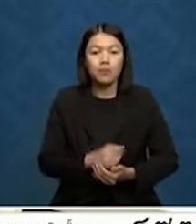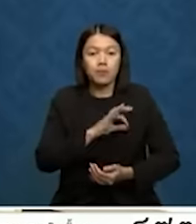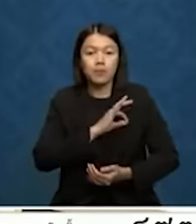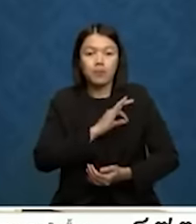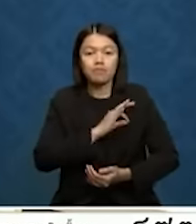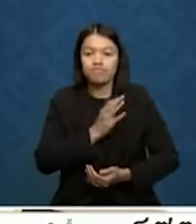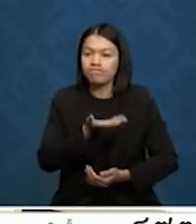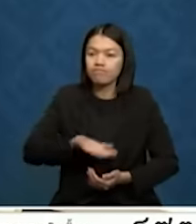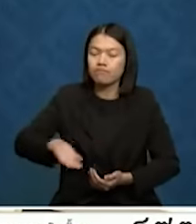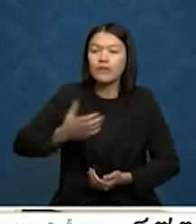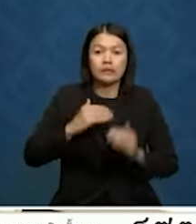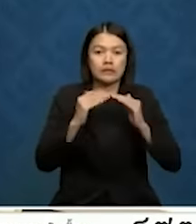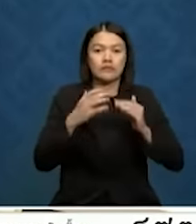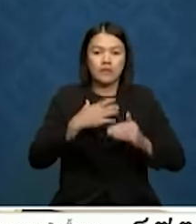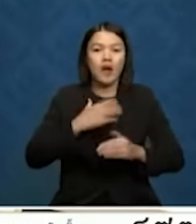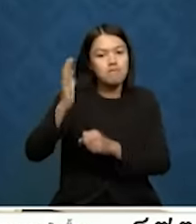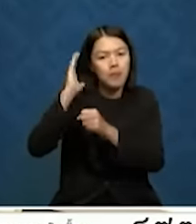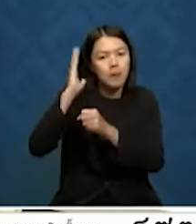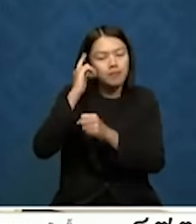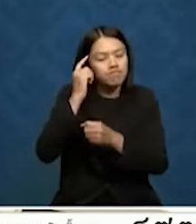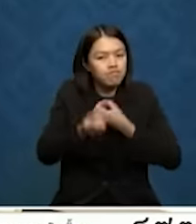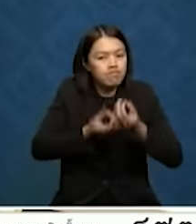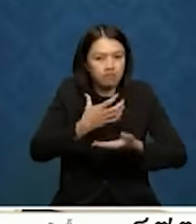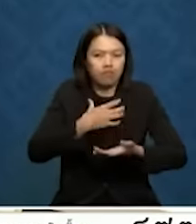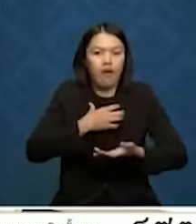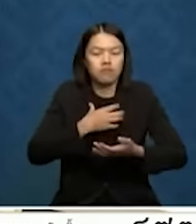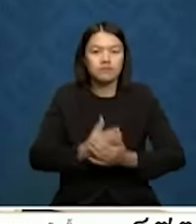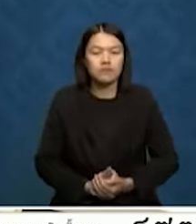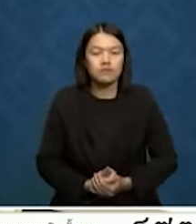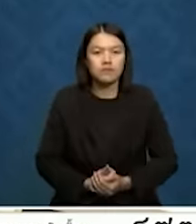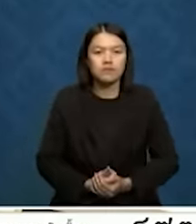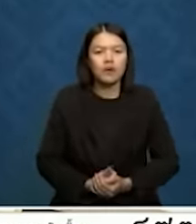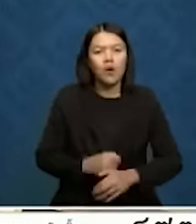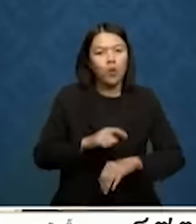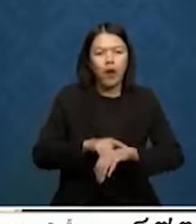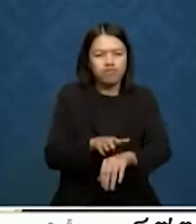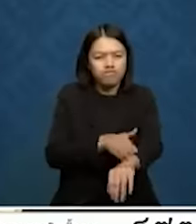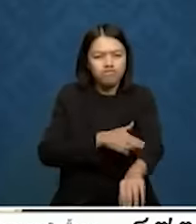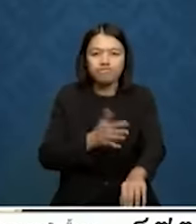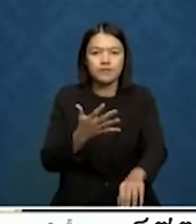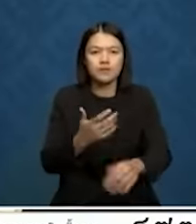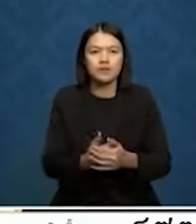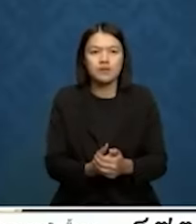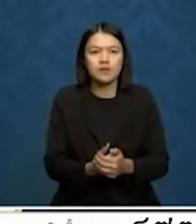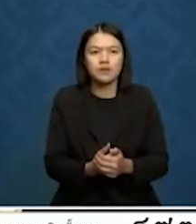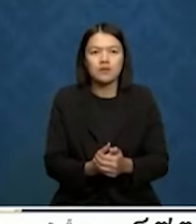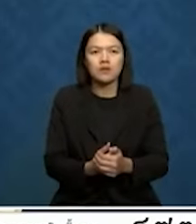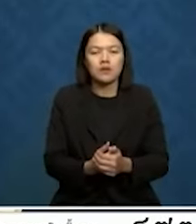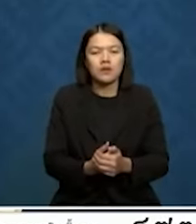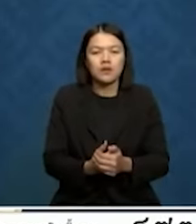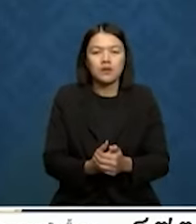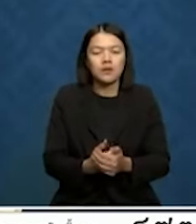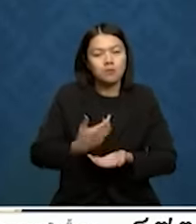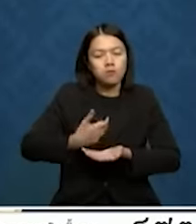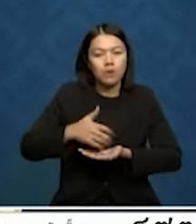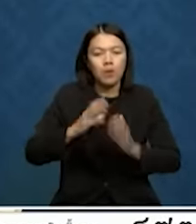องเนี่ยก็น่าจะมีสิทธิ์ที่จะอภิปรายให้ความเห็นแล้วก็คงใช้เวลาไม่นานครับท่านประธานผมคิดว่าเพื่อความราบรื่นนะเพื่อ